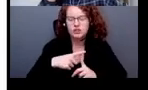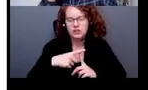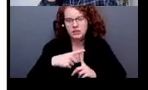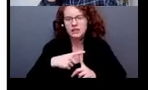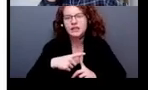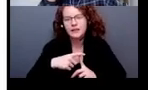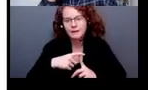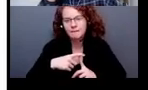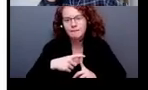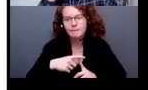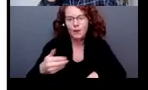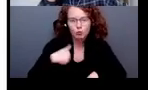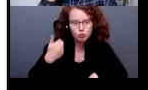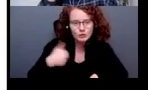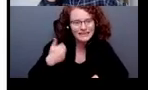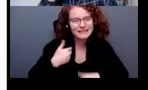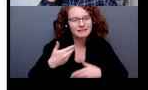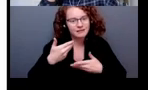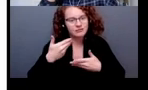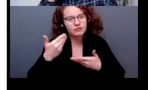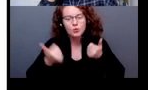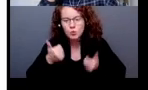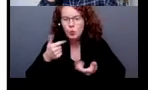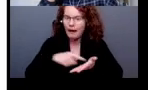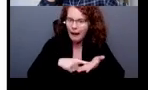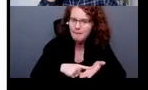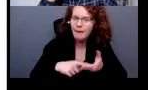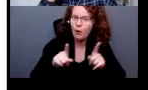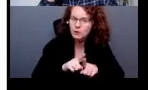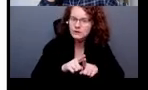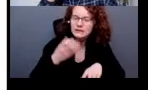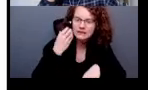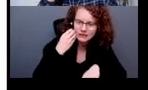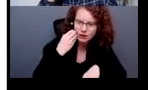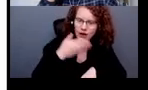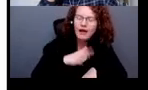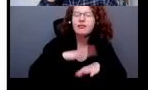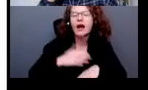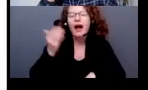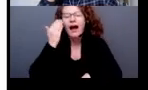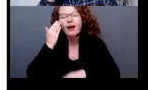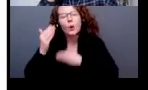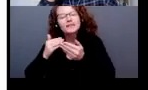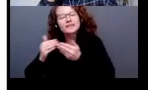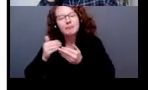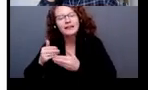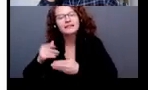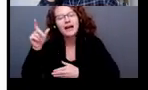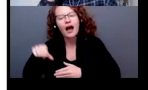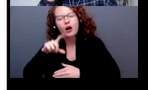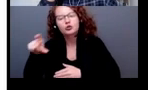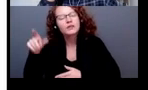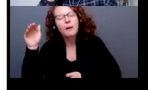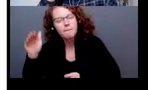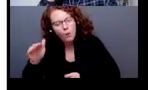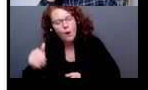de mieux les utiliser ou de les réparer. En tout cas, en Suisse, ça s'est moins produit dans les hackerspace et les Fab Lab, mais plus dans ces boutiques